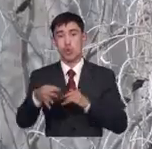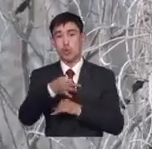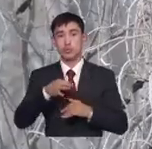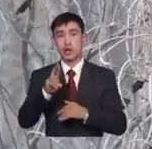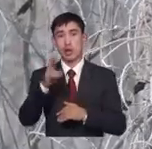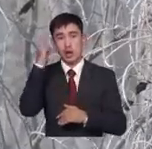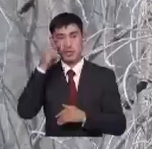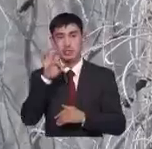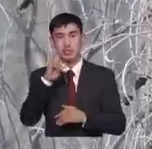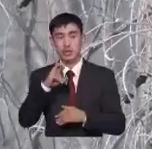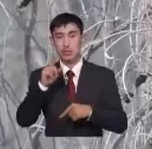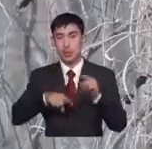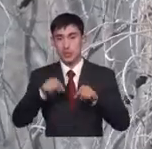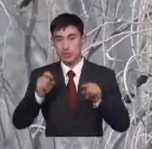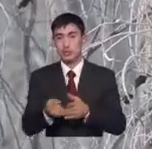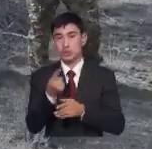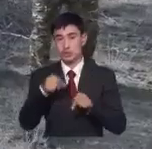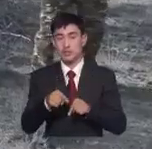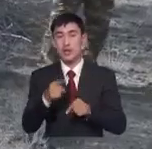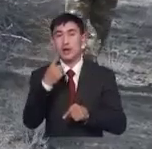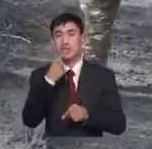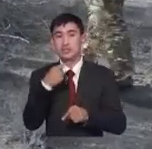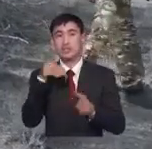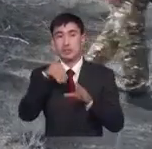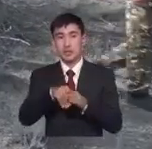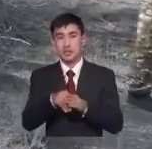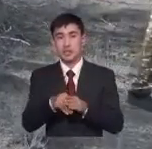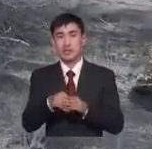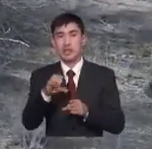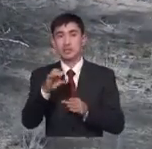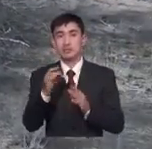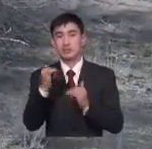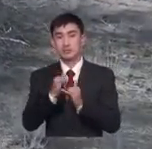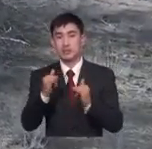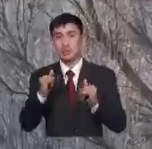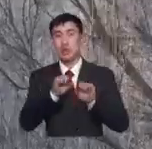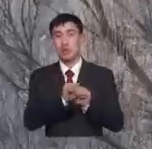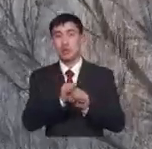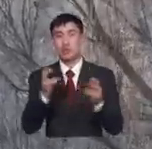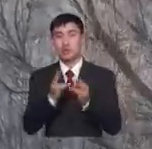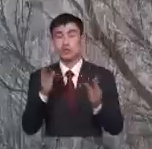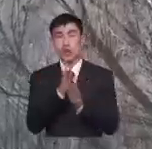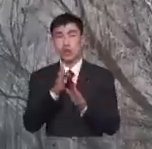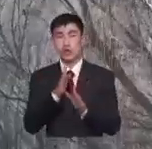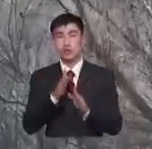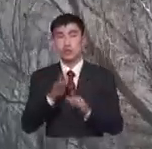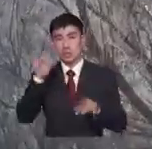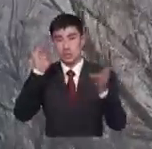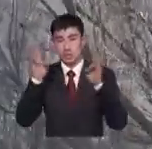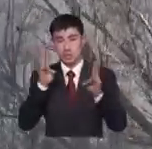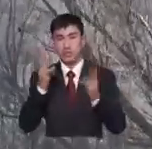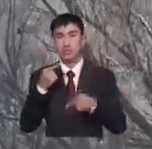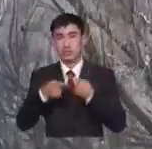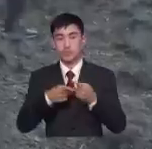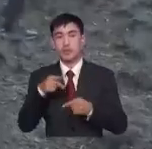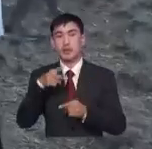қара сексеуілдің отаны. Бірнеше жыл бұрын қызыл кітапқа енген мен саны кеміген өсімдікті қорғап қалу үшін экологтар дабыл қаққан.